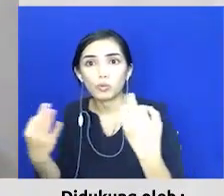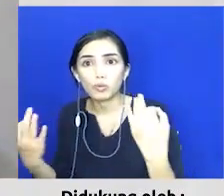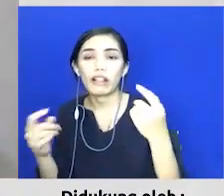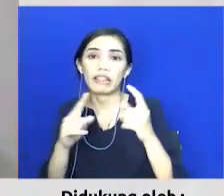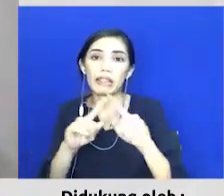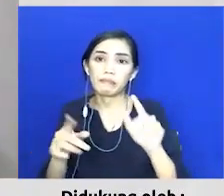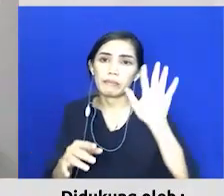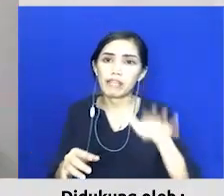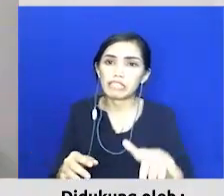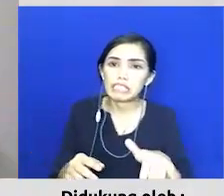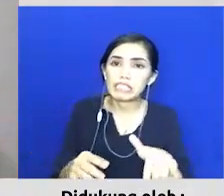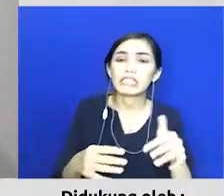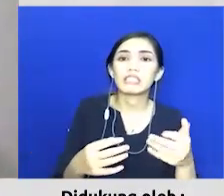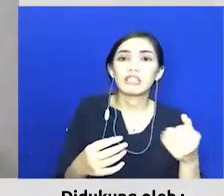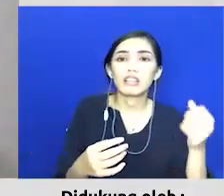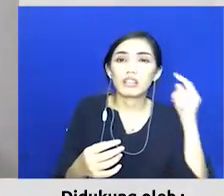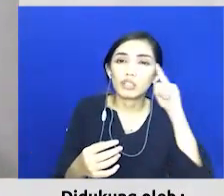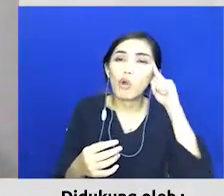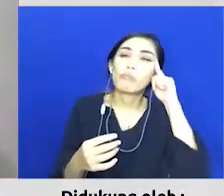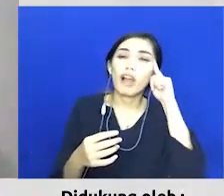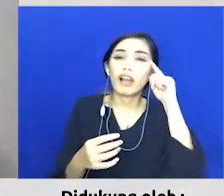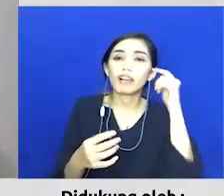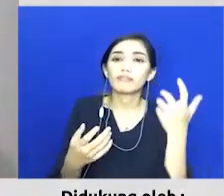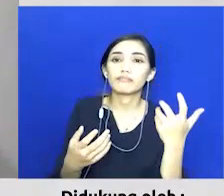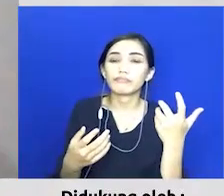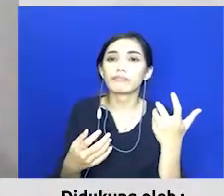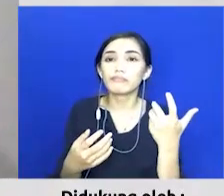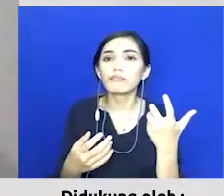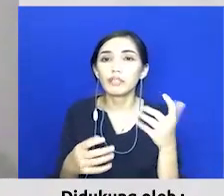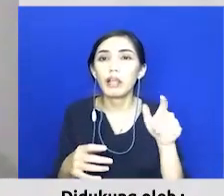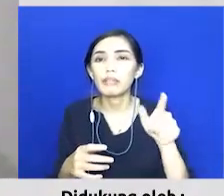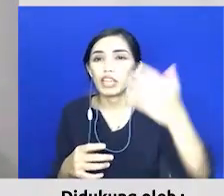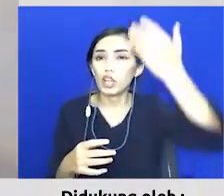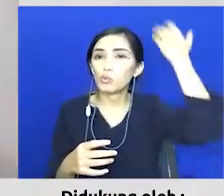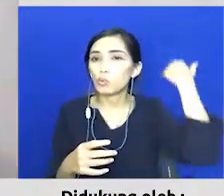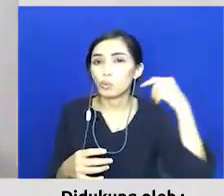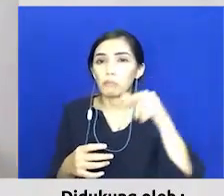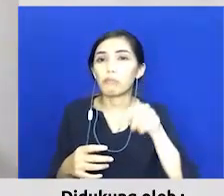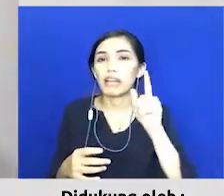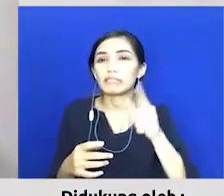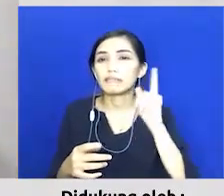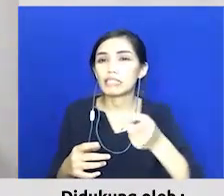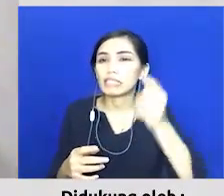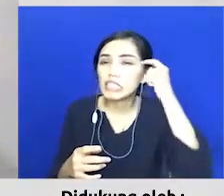terjadi gitu. Sehingga benar banget, gue setuju dengan Pak Prima, gue sih nggak masalah gitu kita memakai kata provokasi pemikiran gitu ya, memang